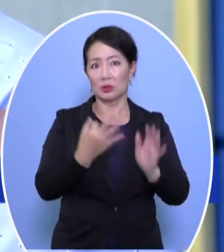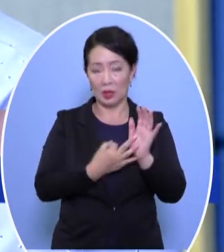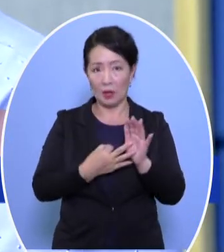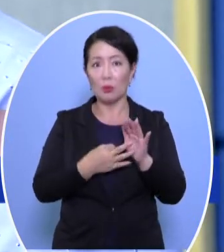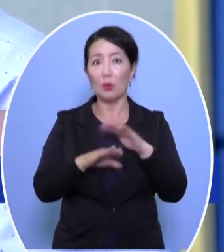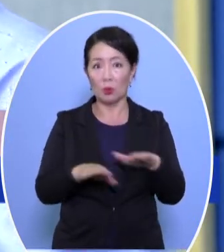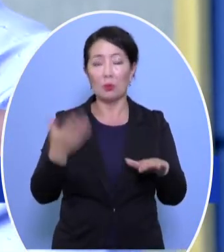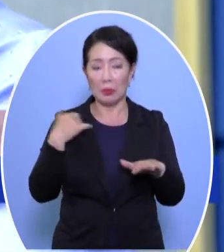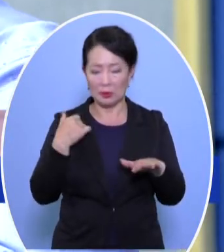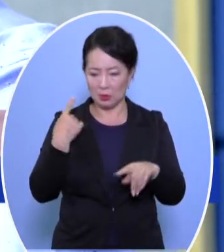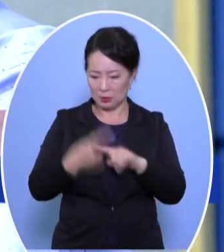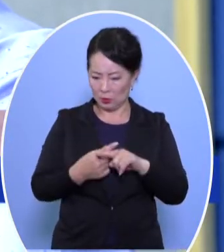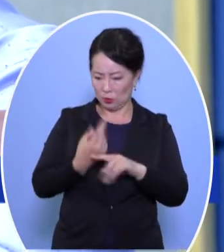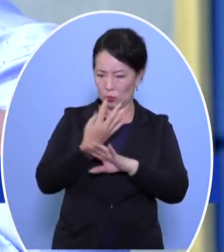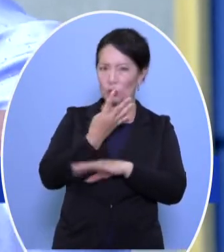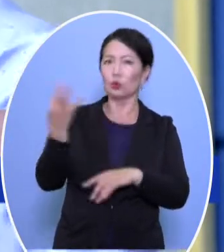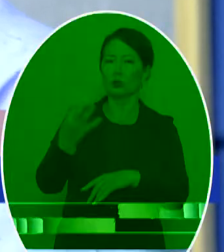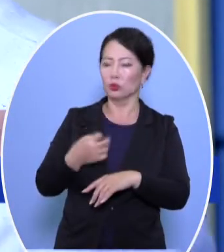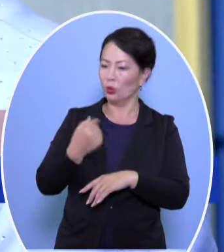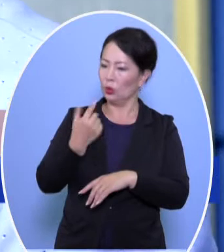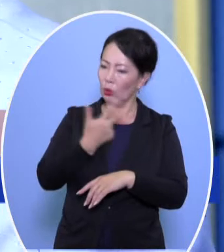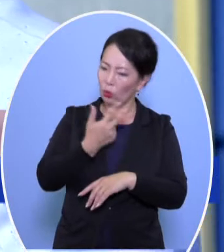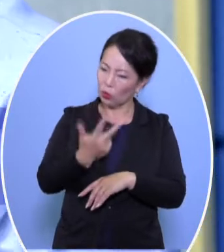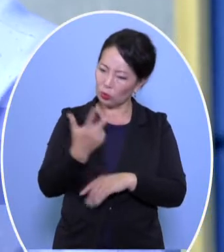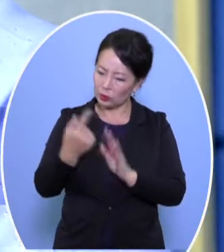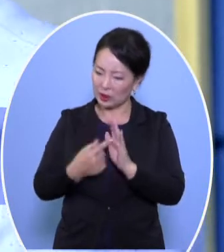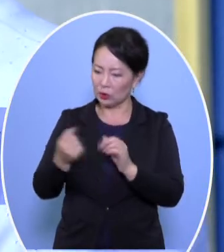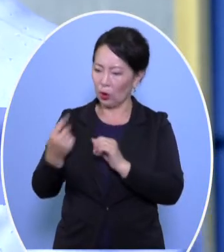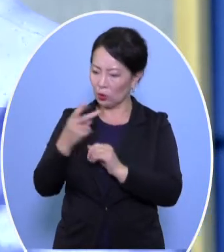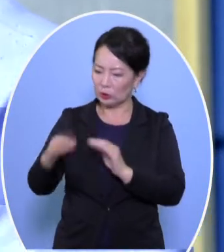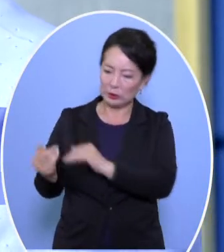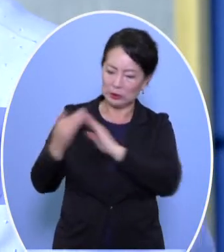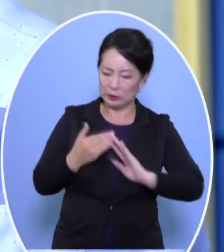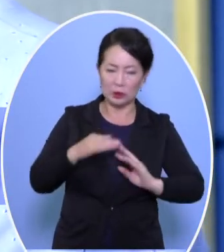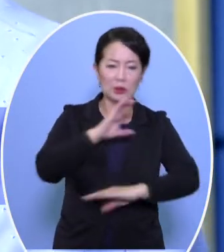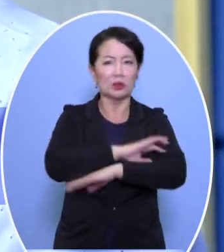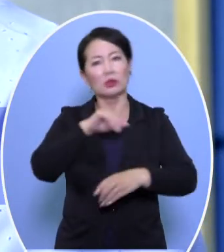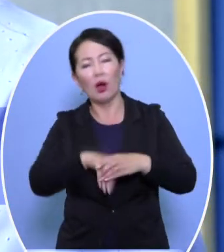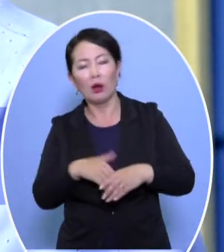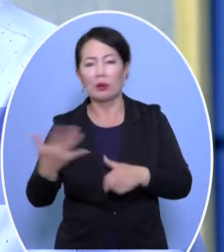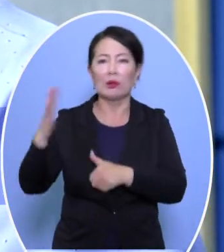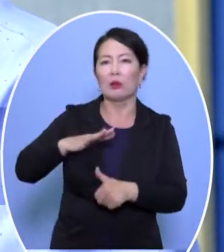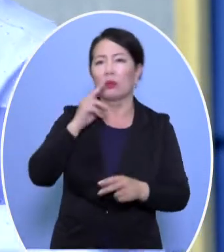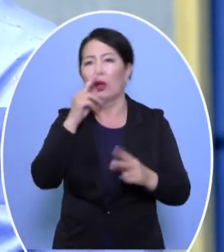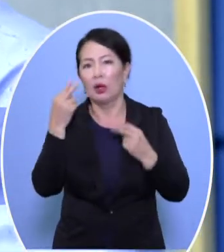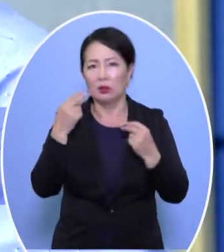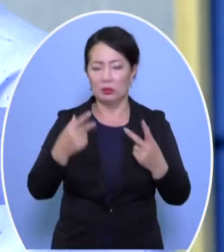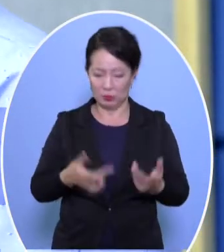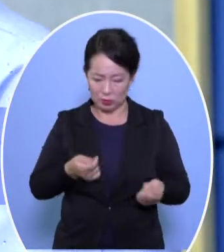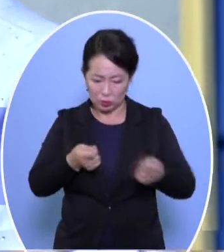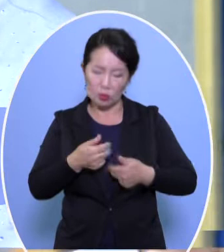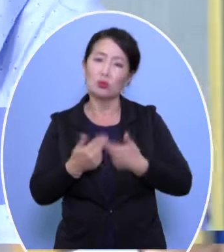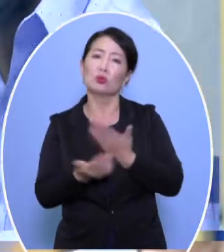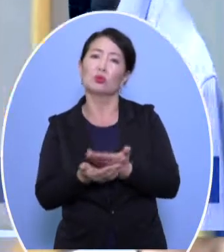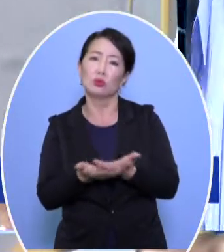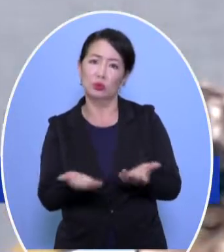болчихж байгаа байхгүй юу? Тэгэхээр 3-4 сарын дотор 200 хүүхэд шилжиж очиод сургуульд орох гээд тэгээ эцэг эхэн биднээсээ дарамтлаад байгаа байхгүй юу? Энийг л зохицуулж